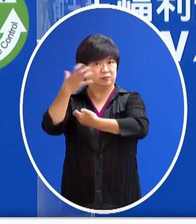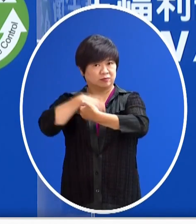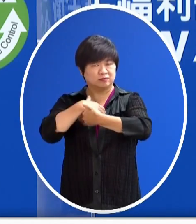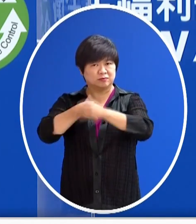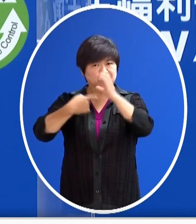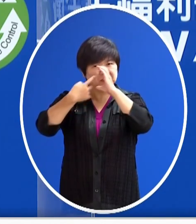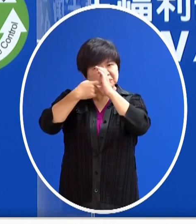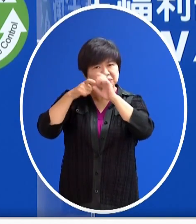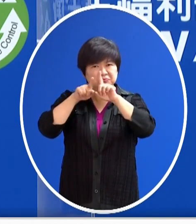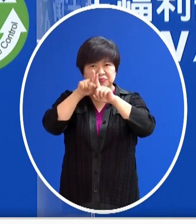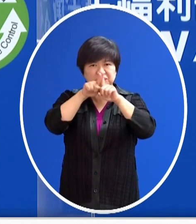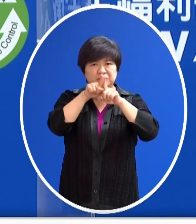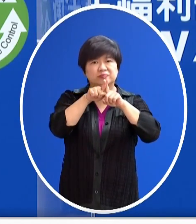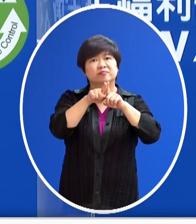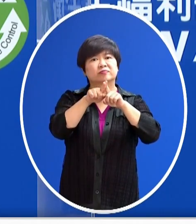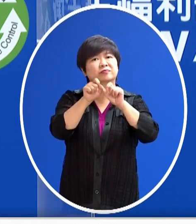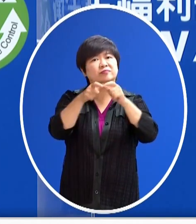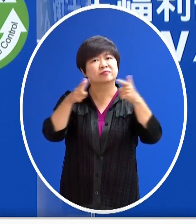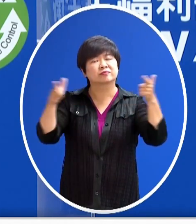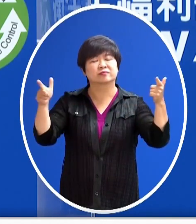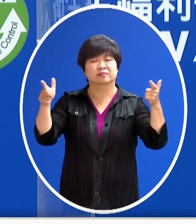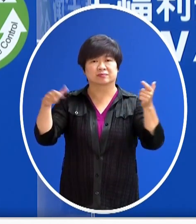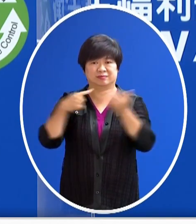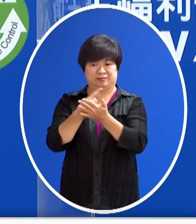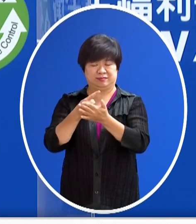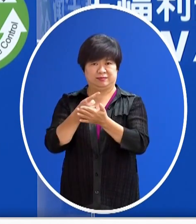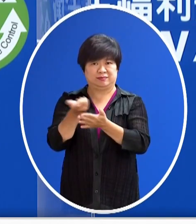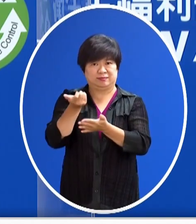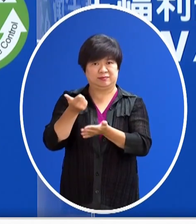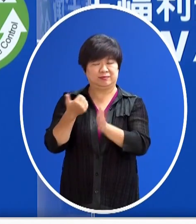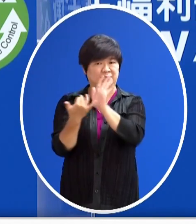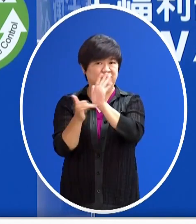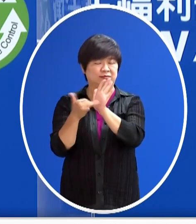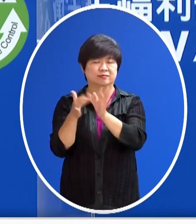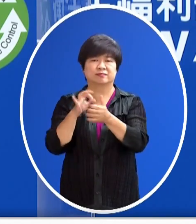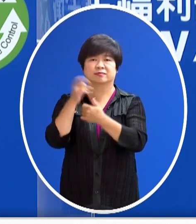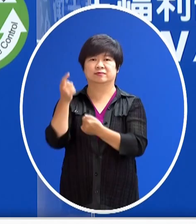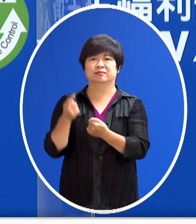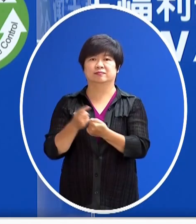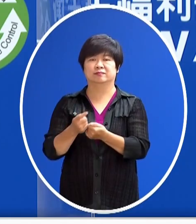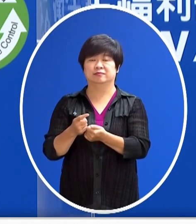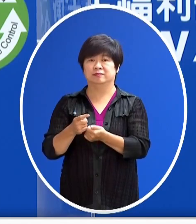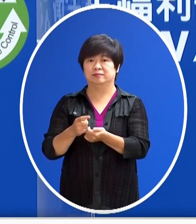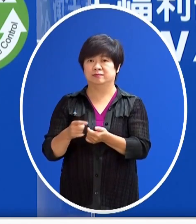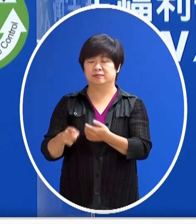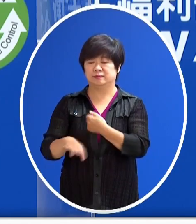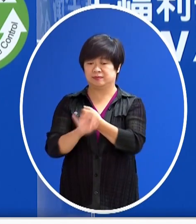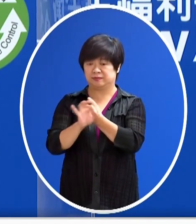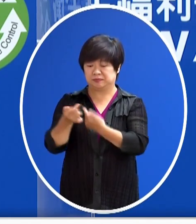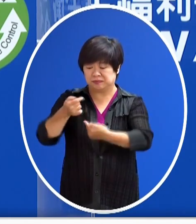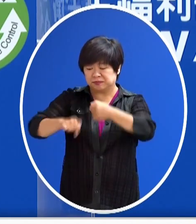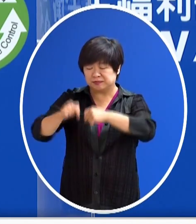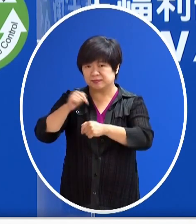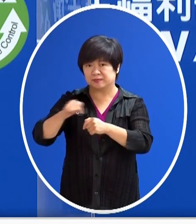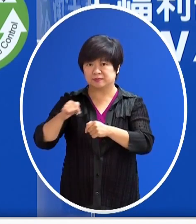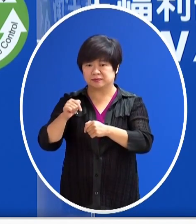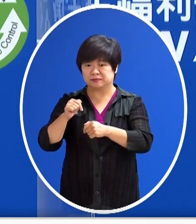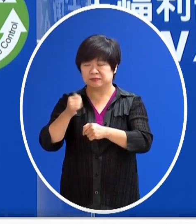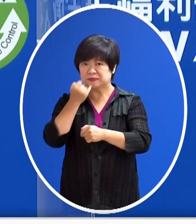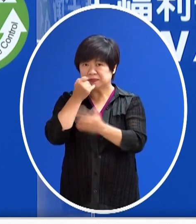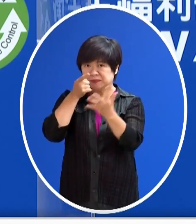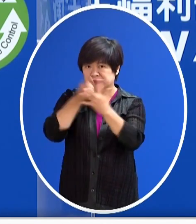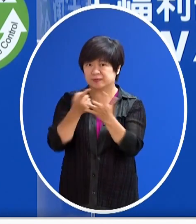异性啊等等的那些问题，就单纯以这样的一个试剂的敏感度，我们大概会筛出来多少